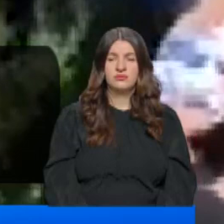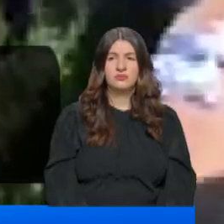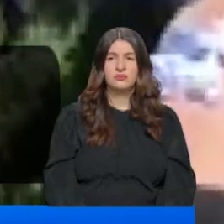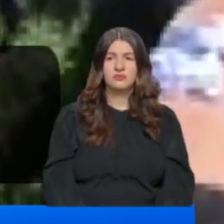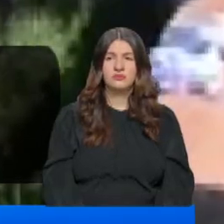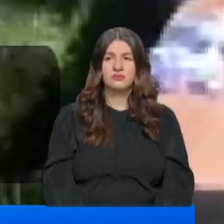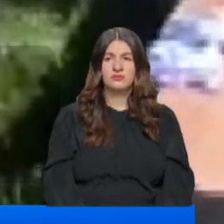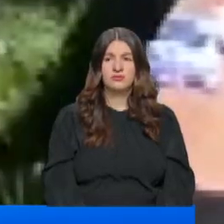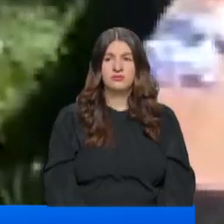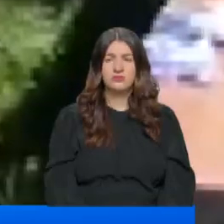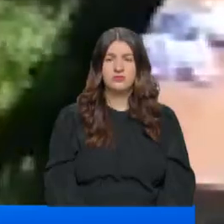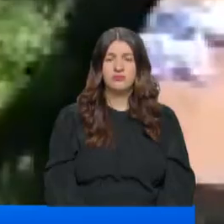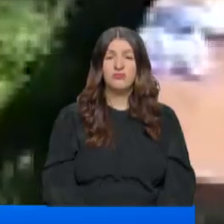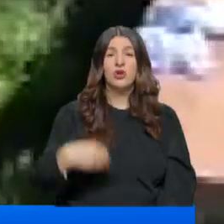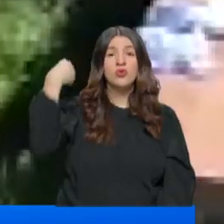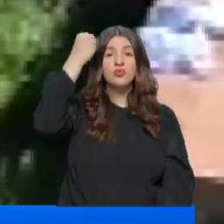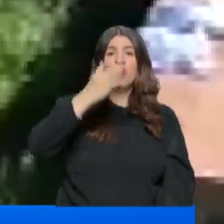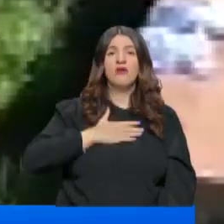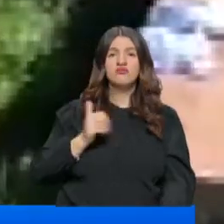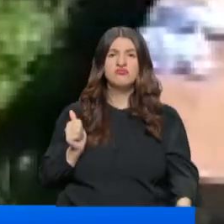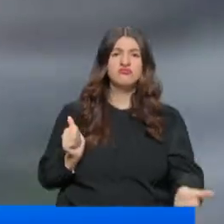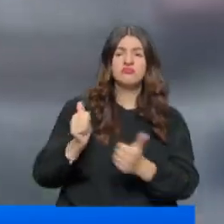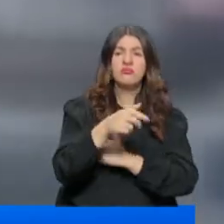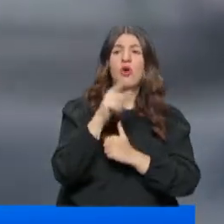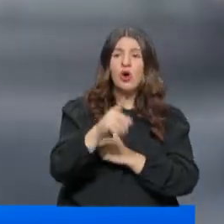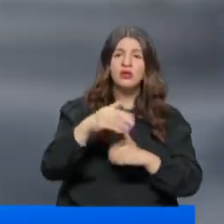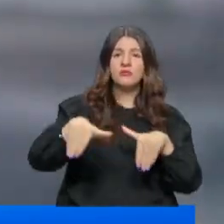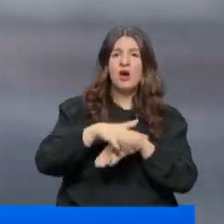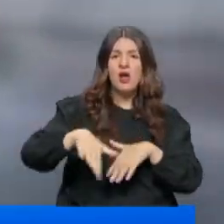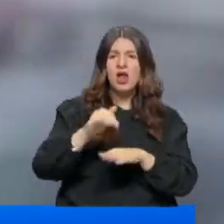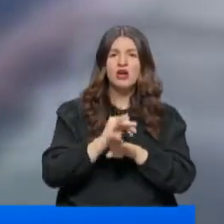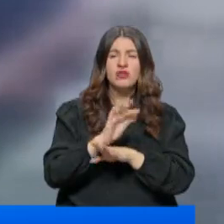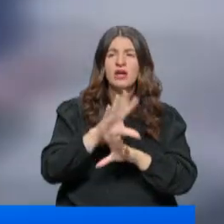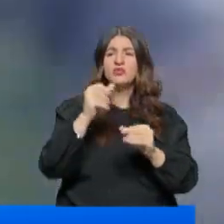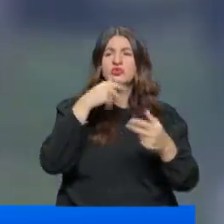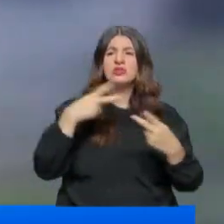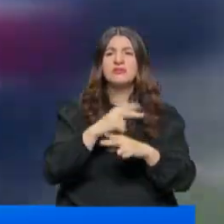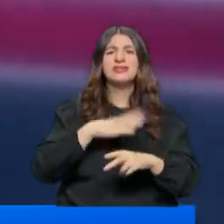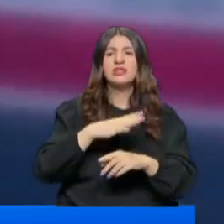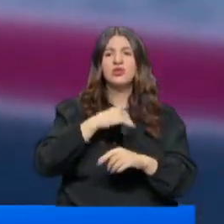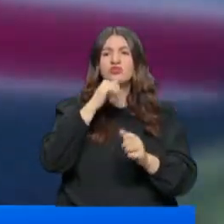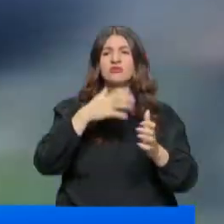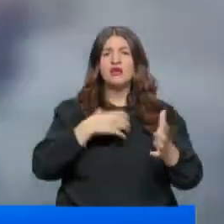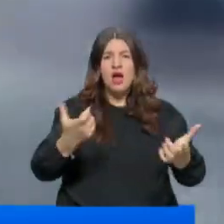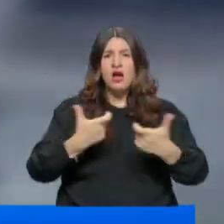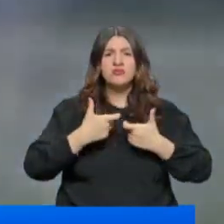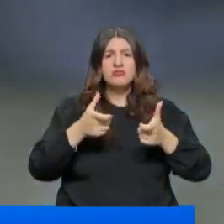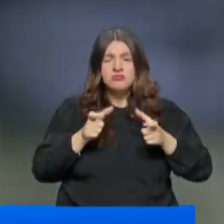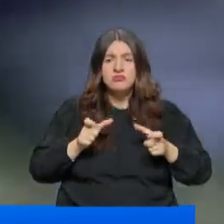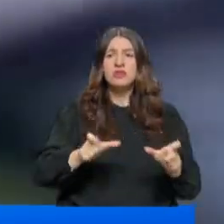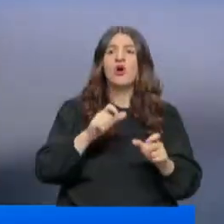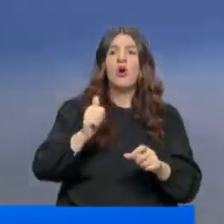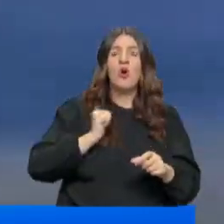yıkacaksın. Sonra suyu kesecek. Muhtar en önde durdu. O da mahallelide kesilmek istenen suyuna siper etti kendini.